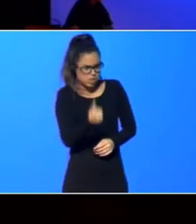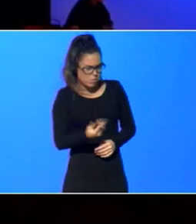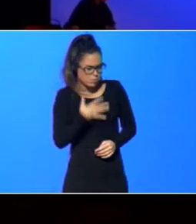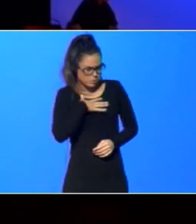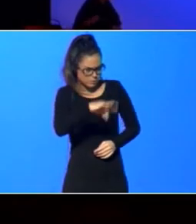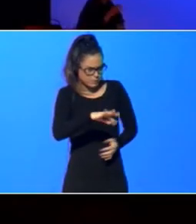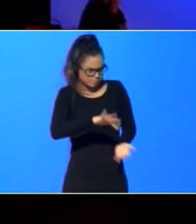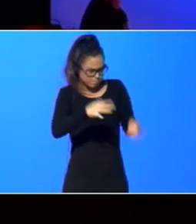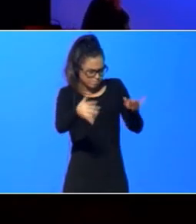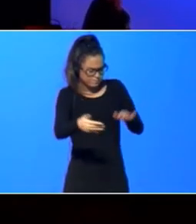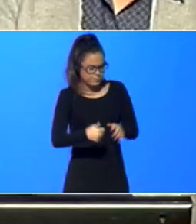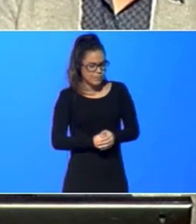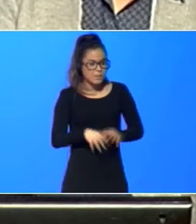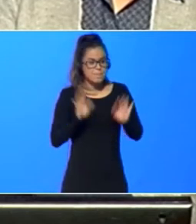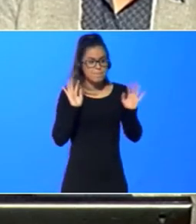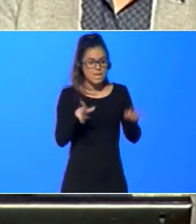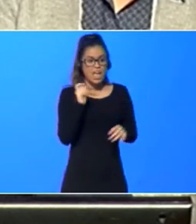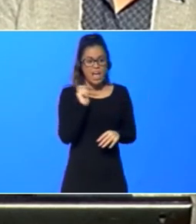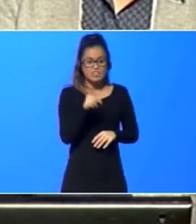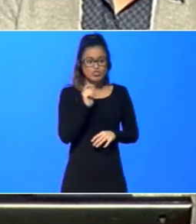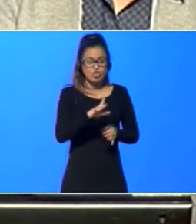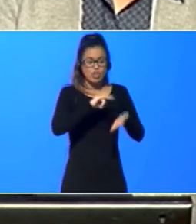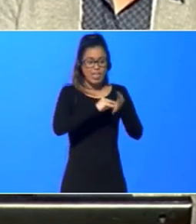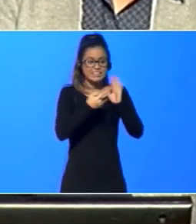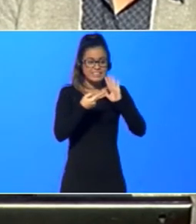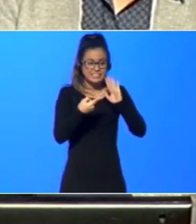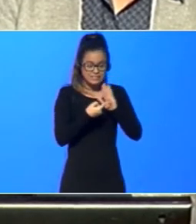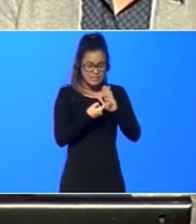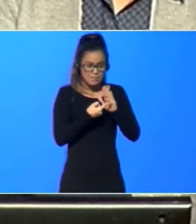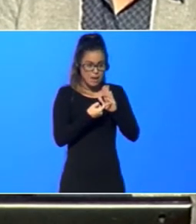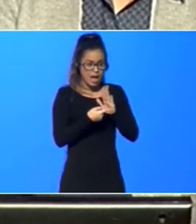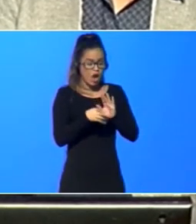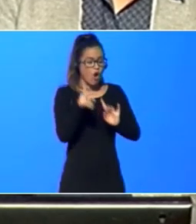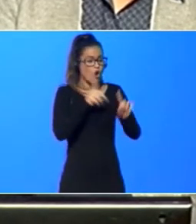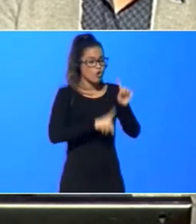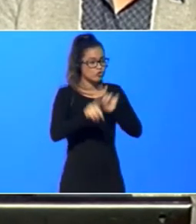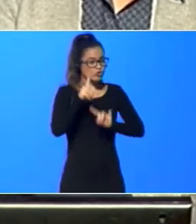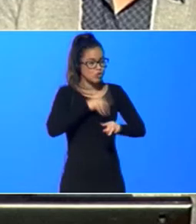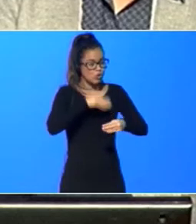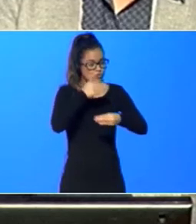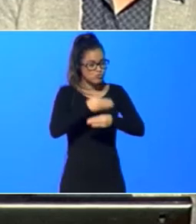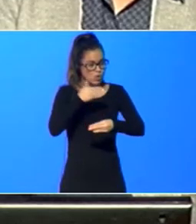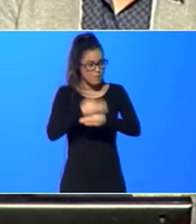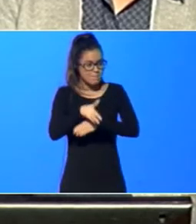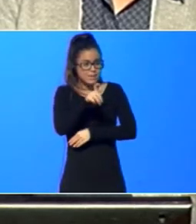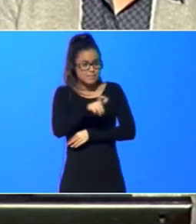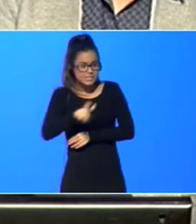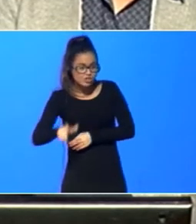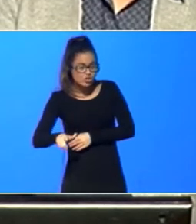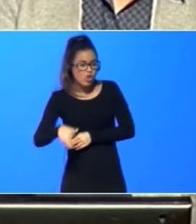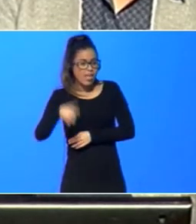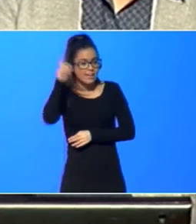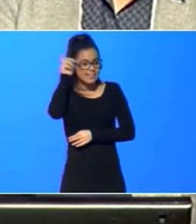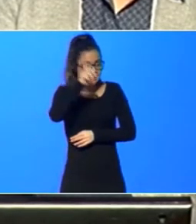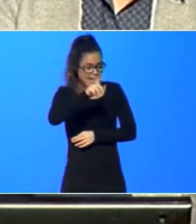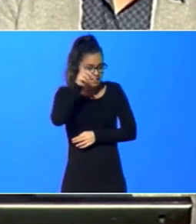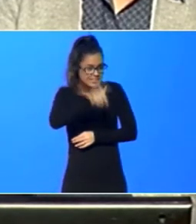bueno, askotan sistemak ipintzen da bezen oztopoak, pertsonak, irakasleok,